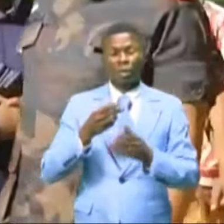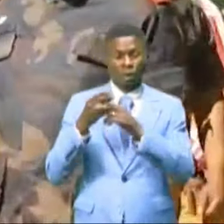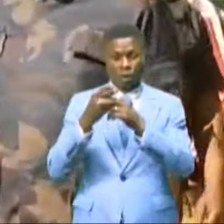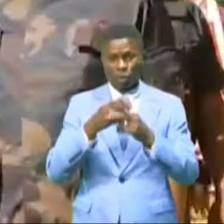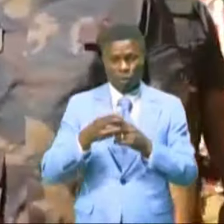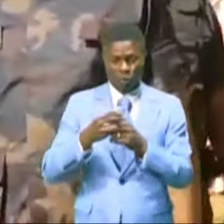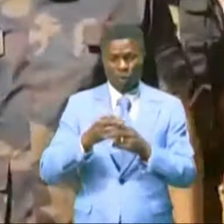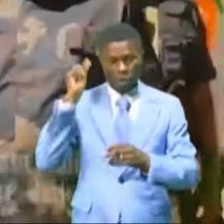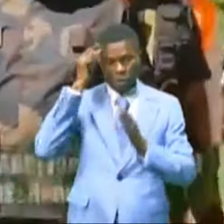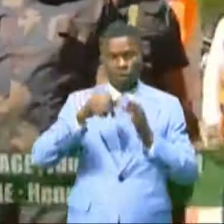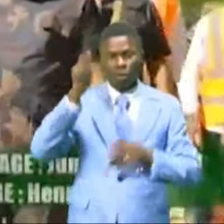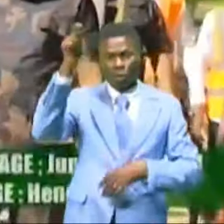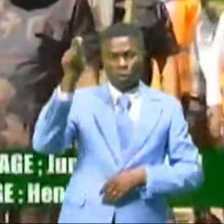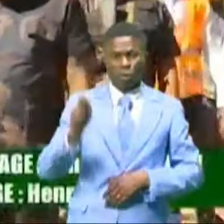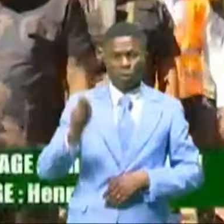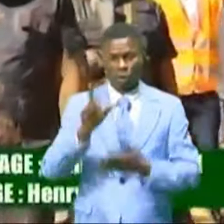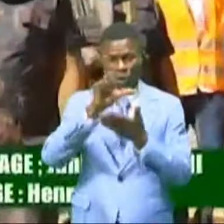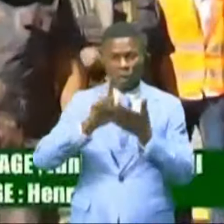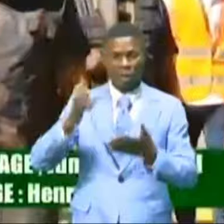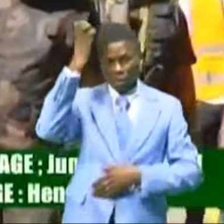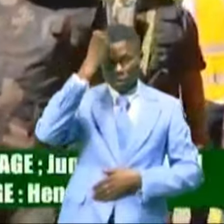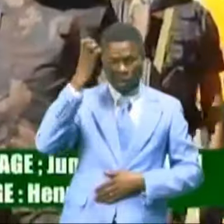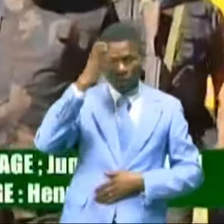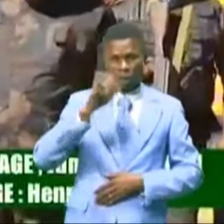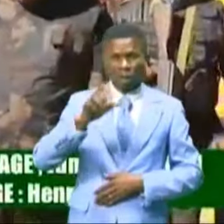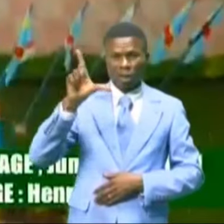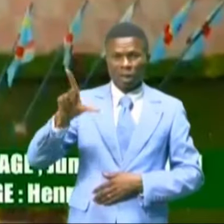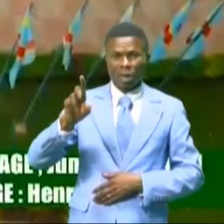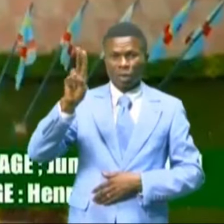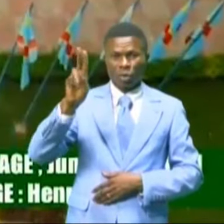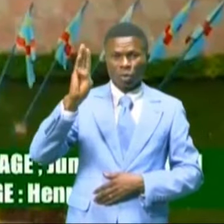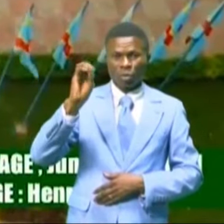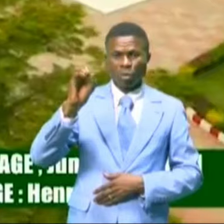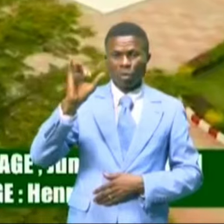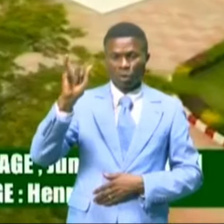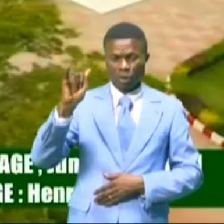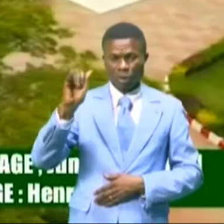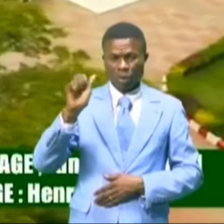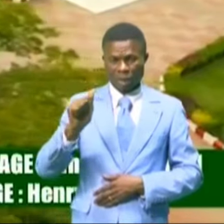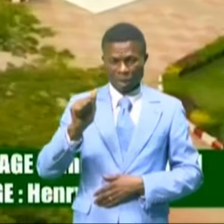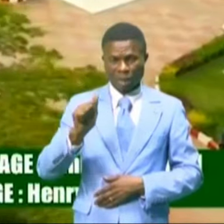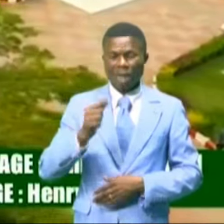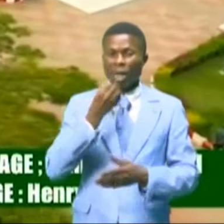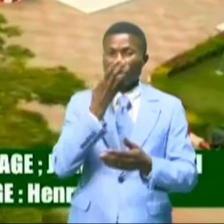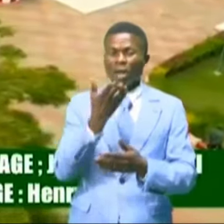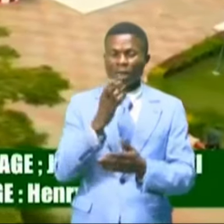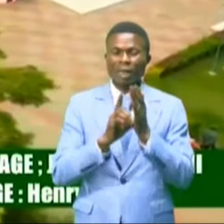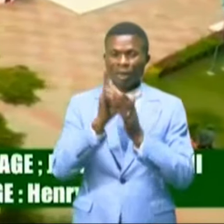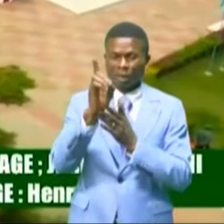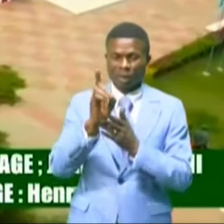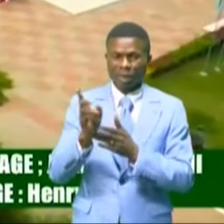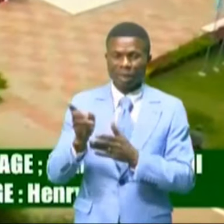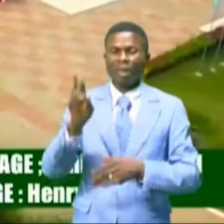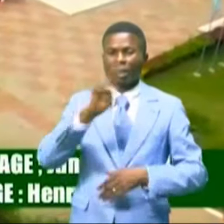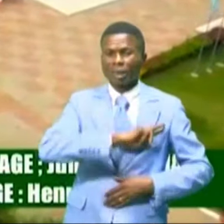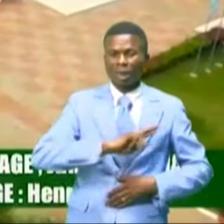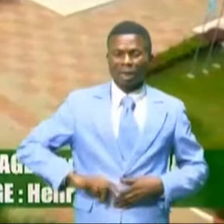du gouverneur militaire, le lieutenant général Boyanka Chomadjouni, et les modèles pour l'émergence de la